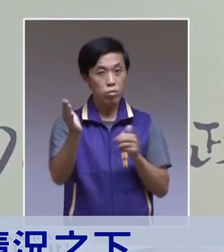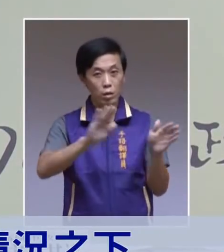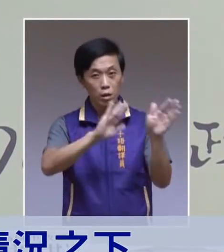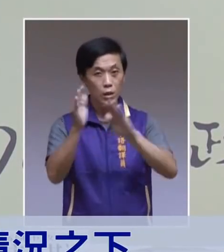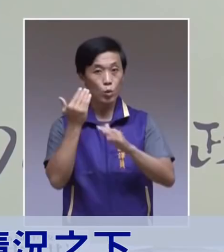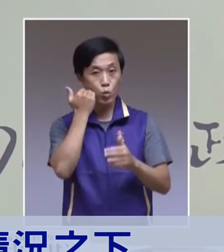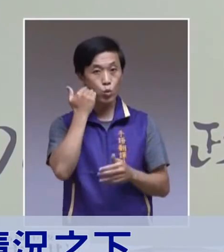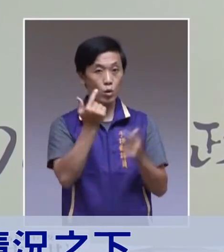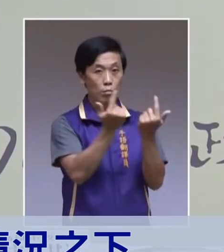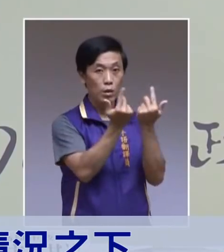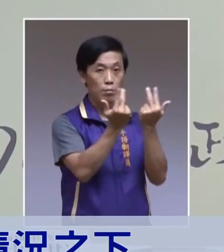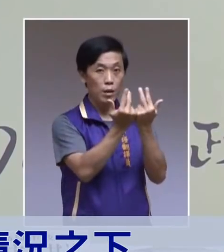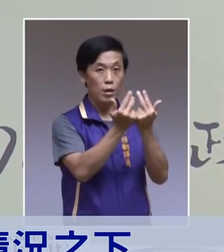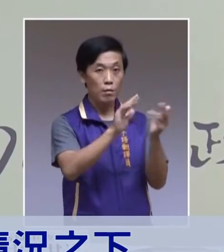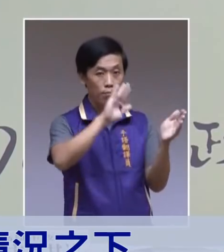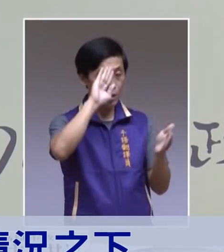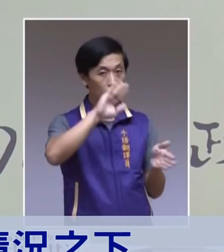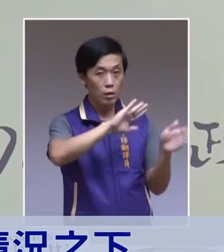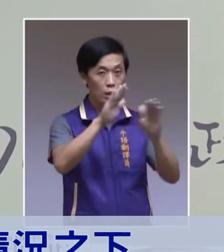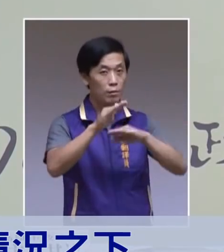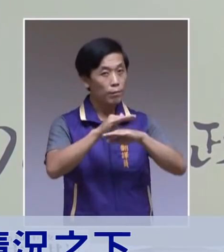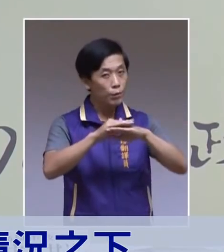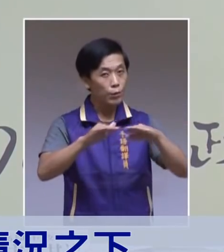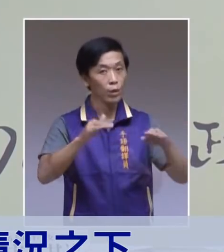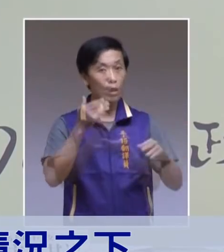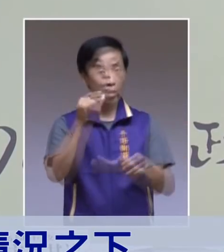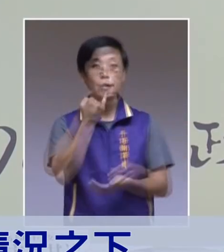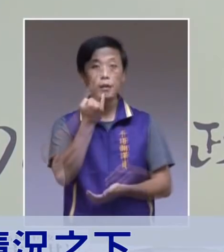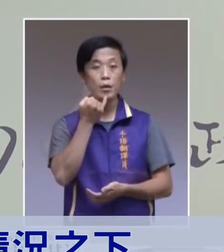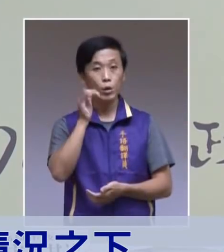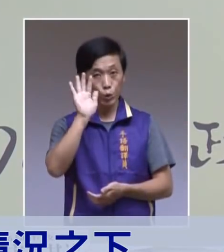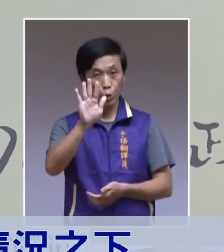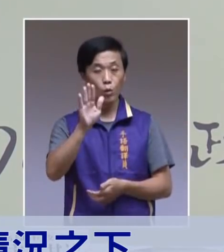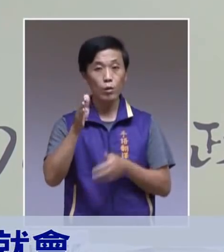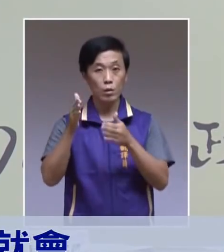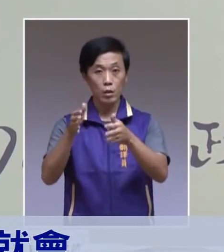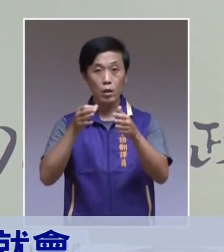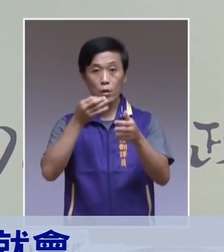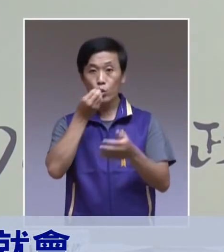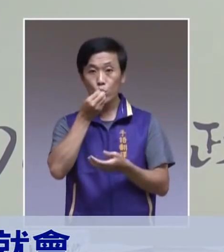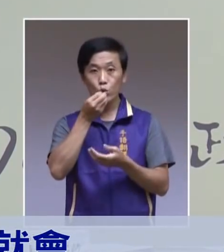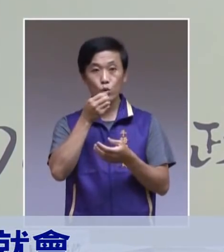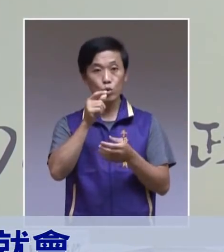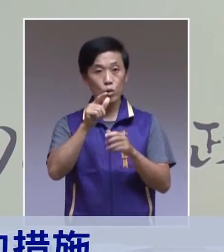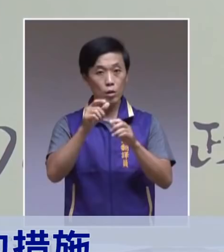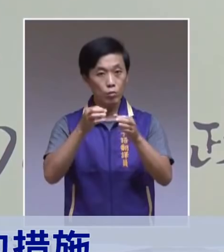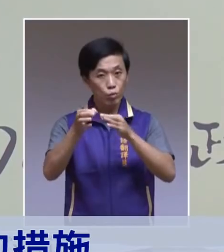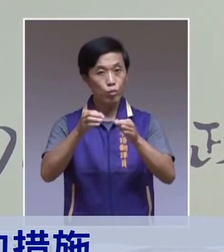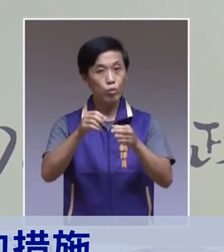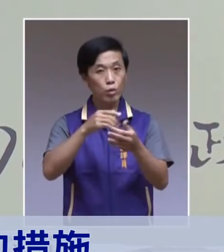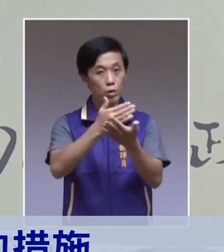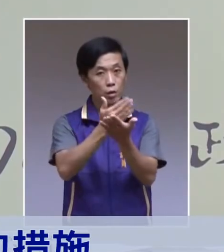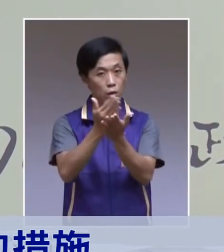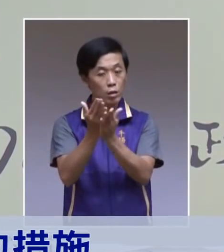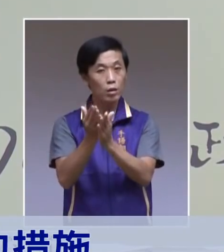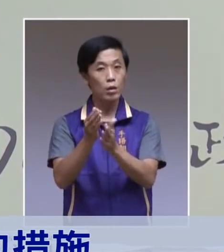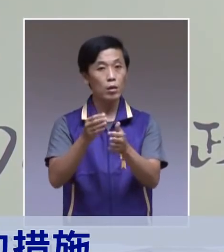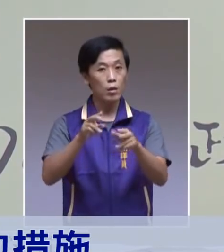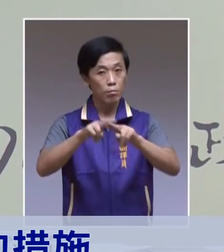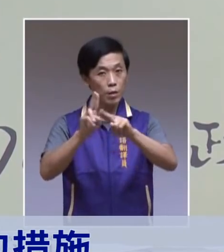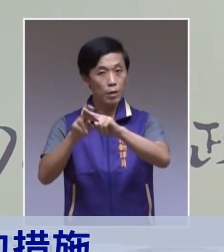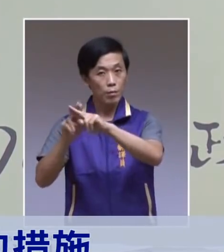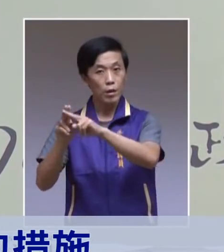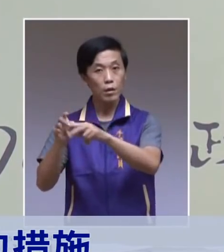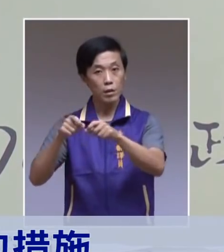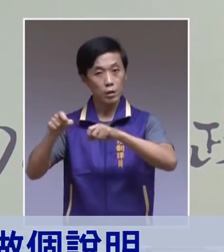稳定的情况之下，那感染也都找得到的情况之下，餐饮业的部分我们就会很快来做一些开放的一些措施